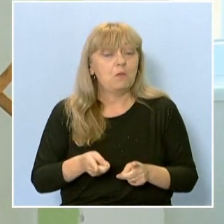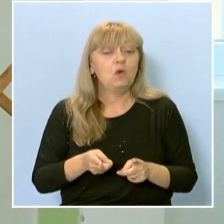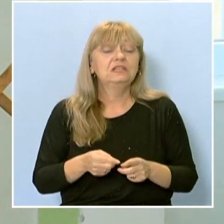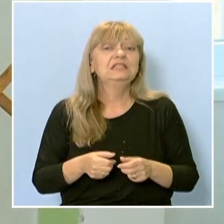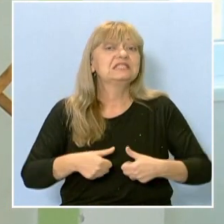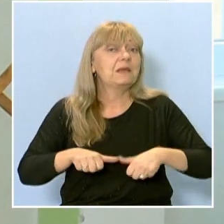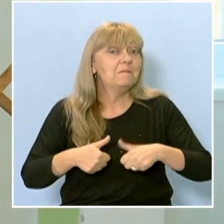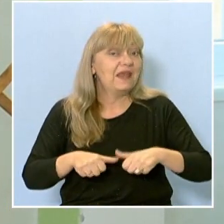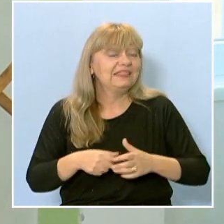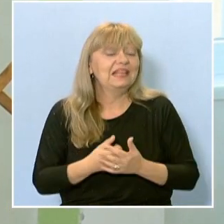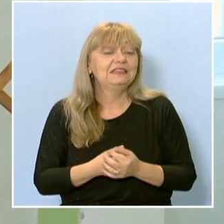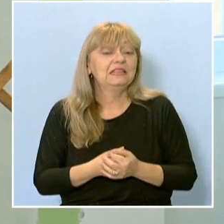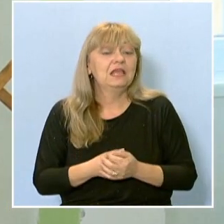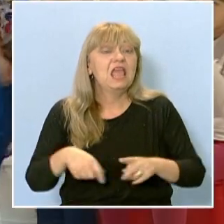плетят